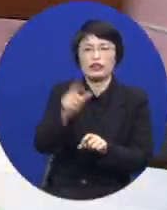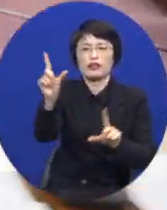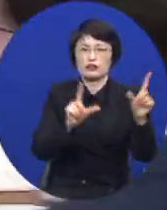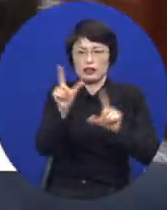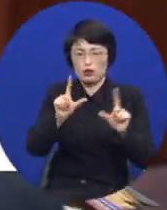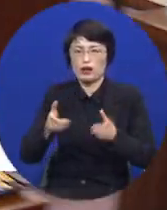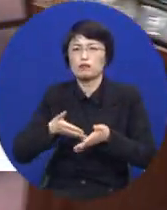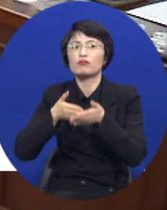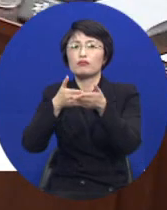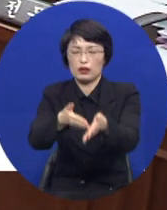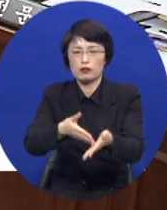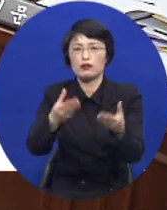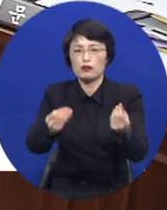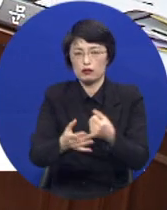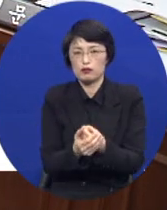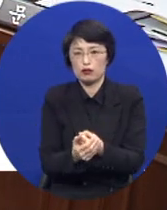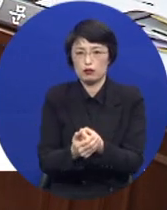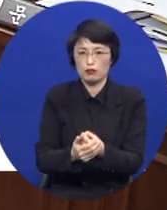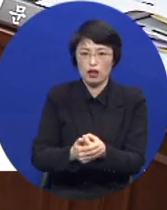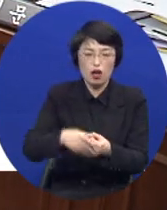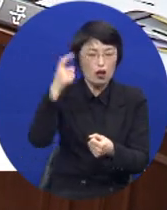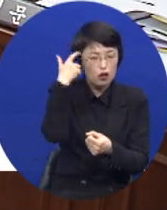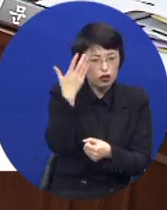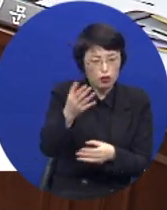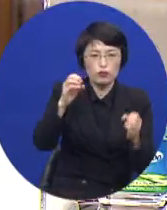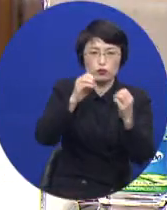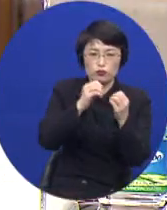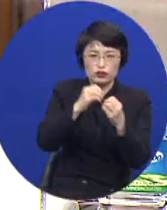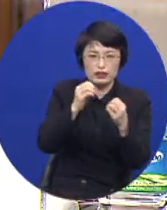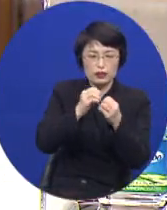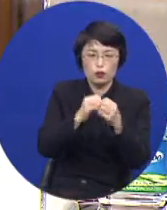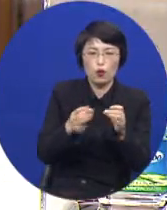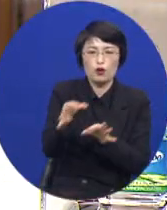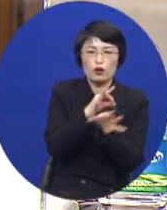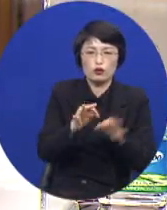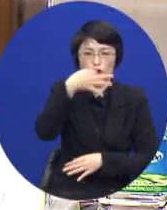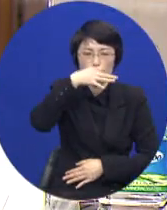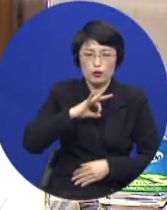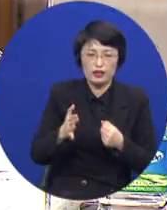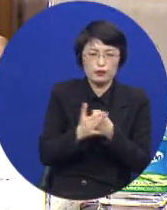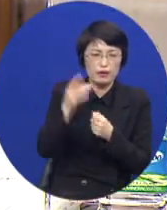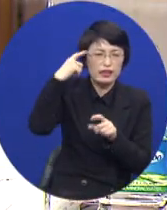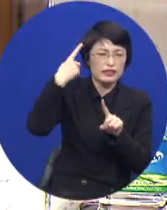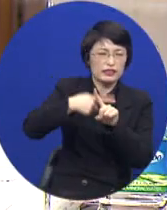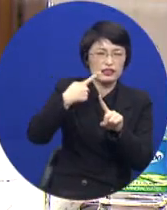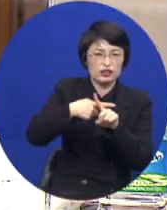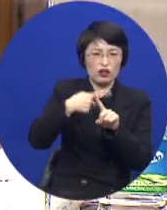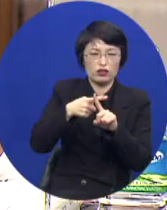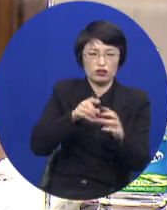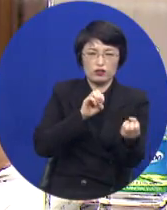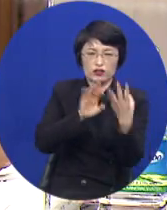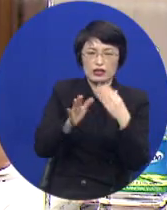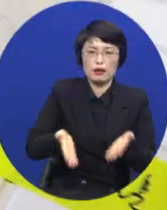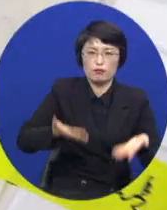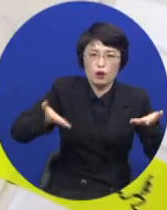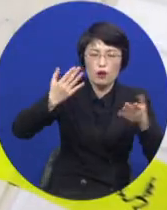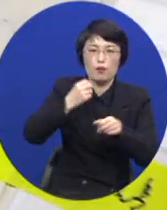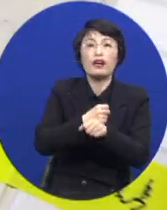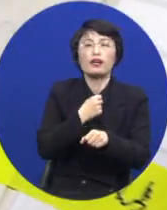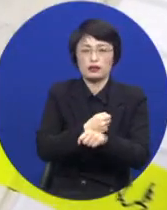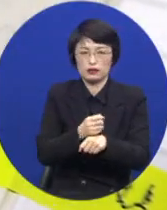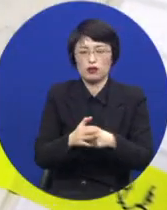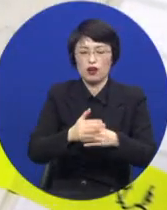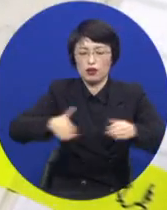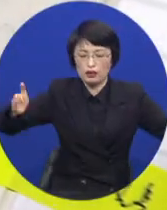삶은 문항도 경제적 효과만 을 부각해 긍정적인 답변을 유도하도록 설계됐다 며 도민 의견 조사 가 객관성을 상실한